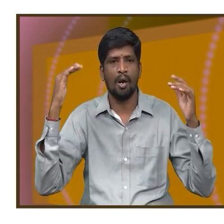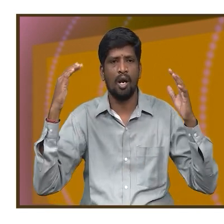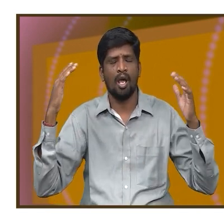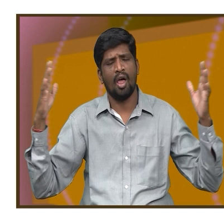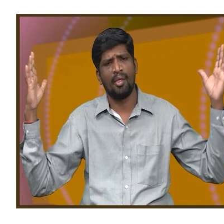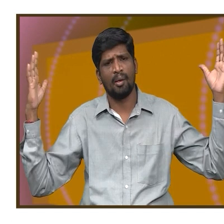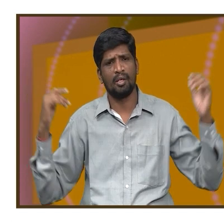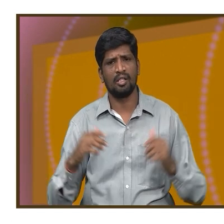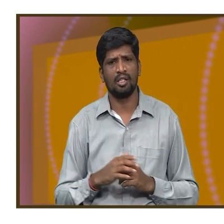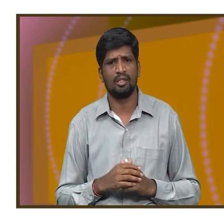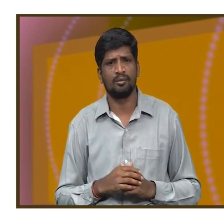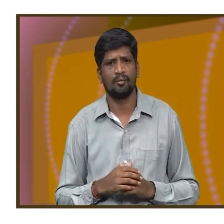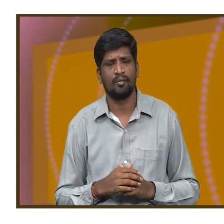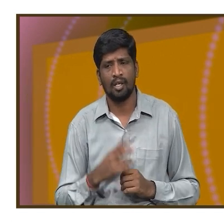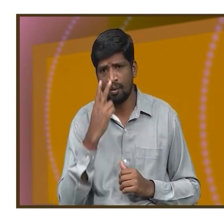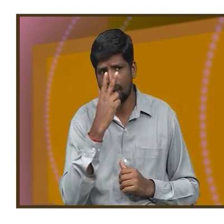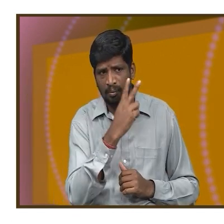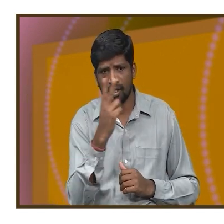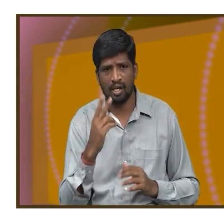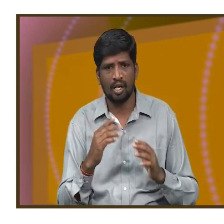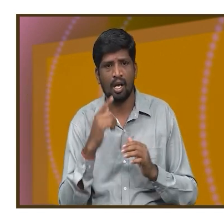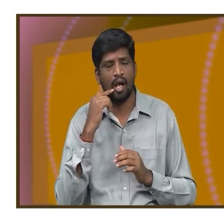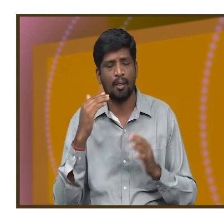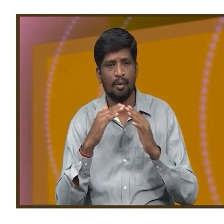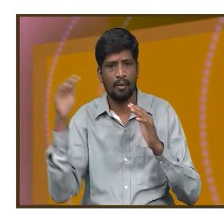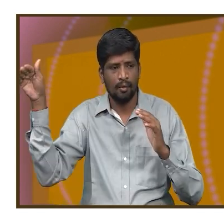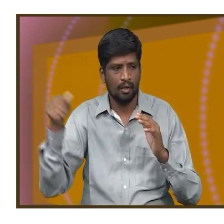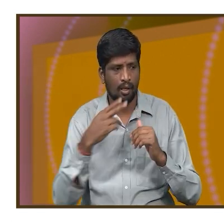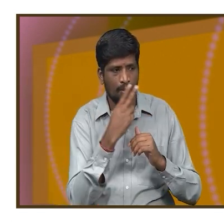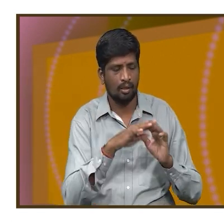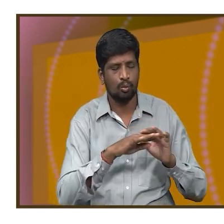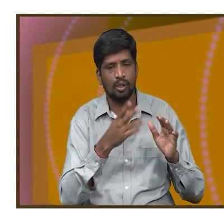கொண்டிருக்கிறது. பார்வையாளர்கள் வீட்டிற்கு வந்து திரும்பும்போது